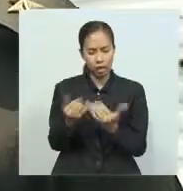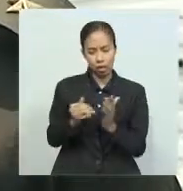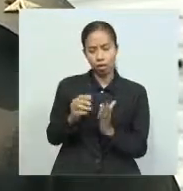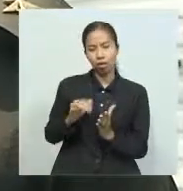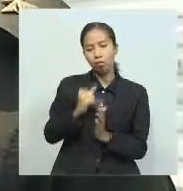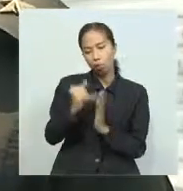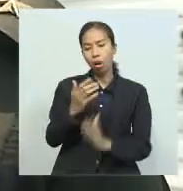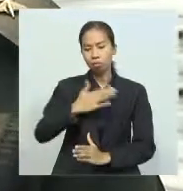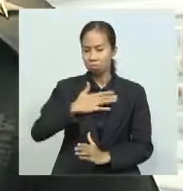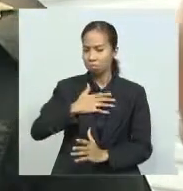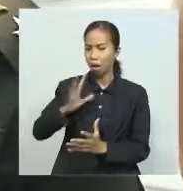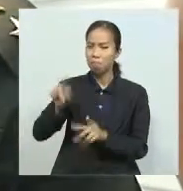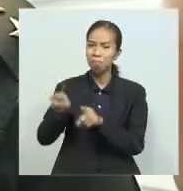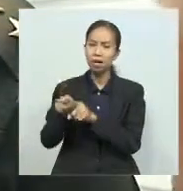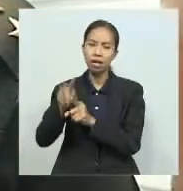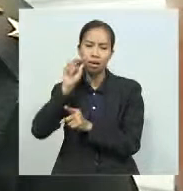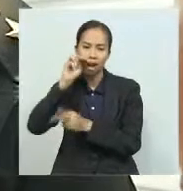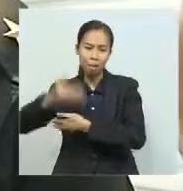ใหญ่สามารถบริหารจัดการได้จะปล่อย